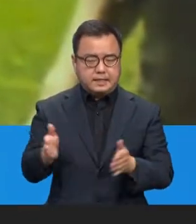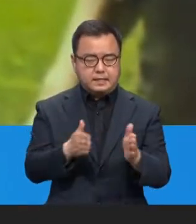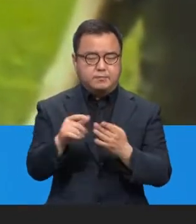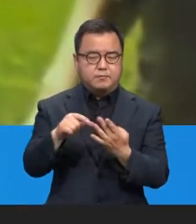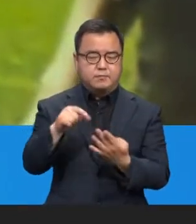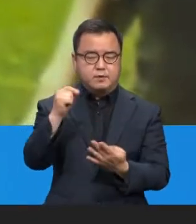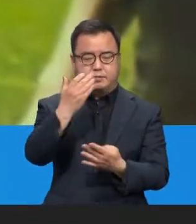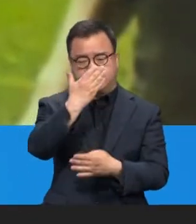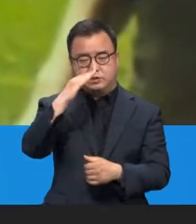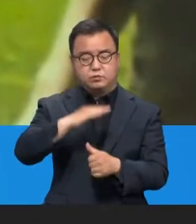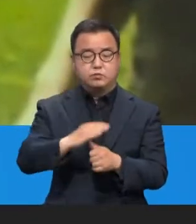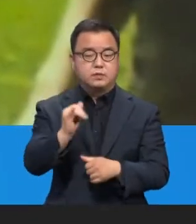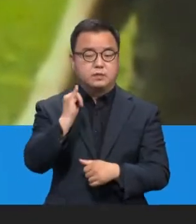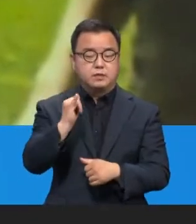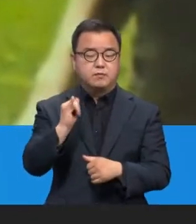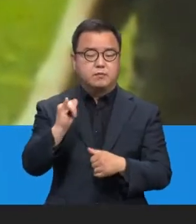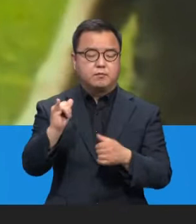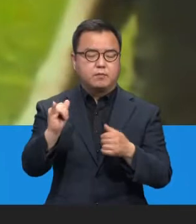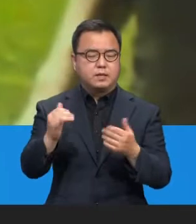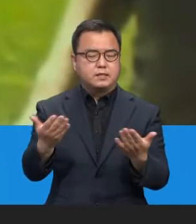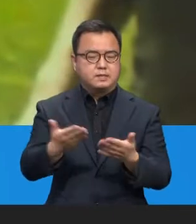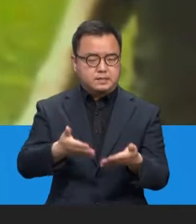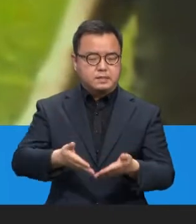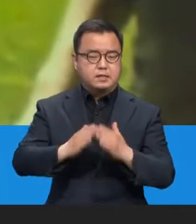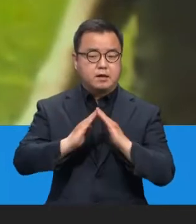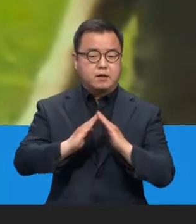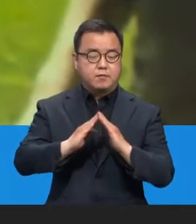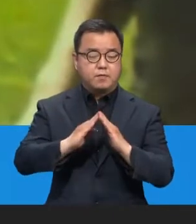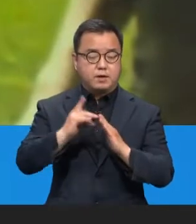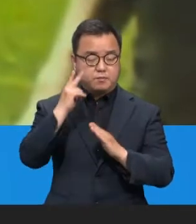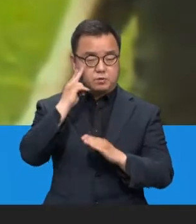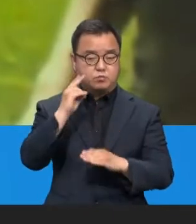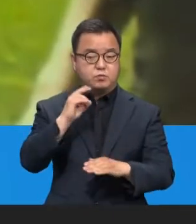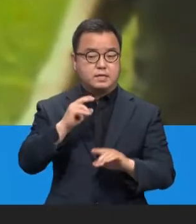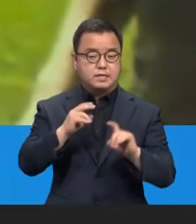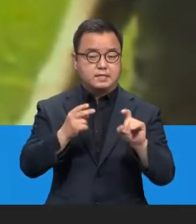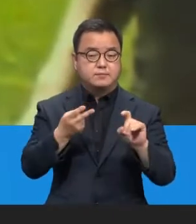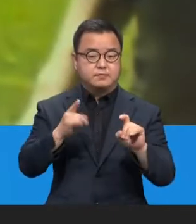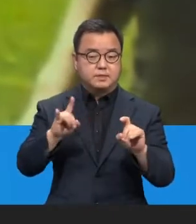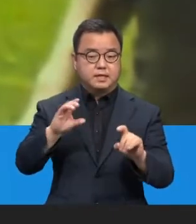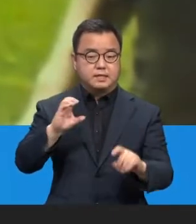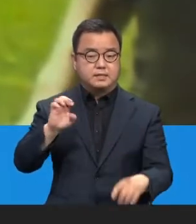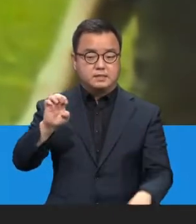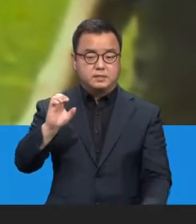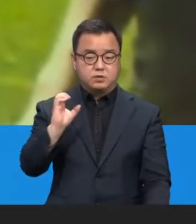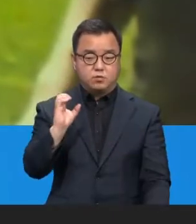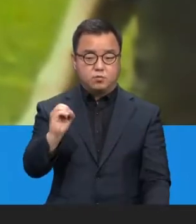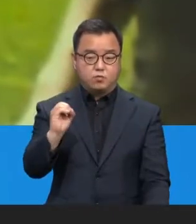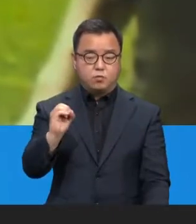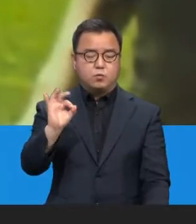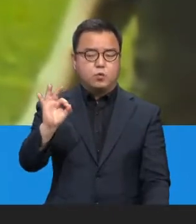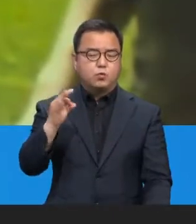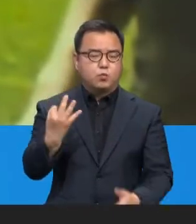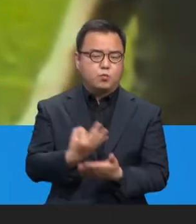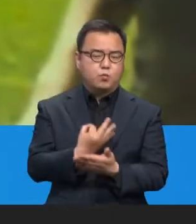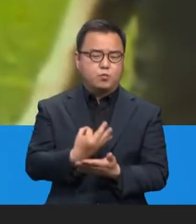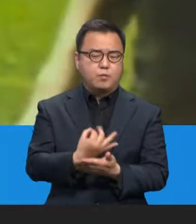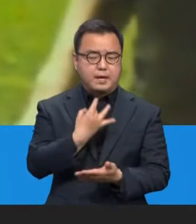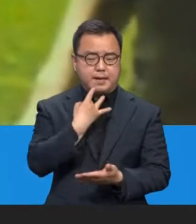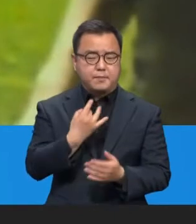창업에 도전해서 CEO로 변신한 미국의 10대들인데요. 단지 돈 때문이 아니라 세상에 도움을 주고자 창업을